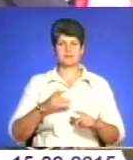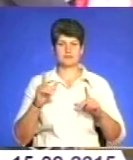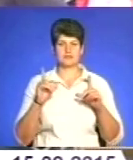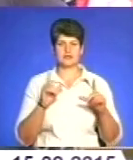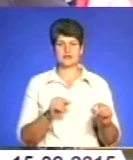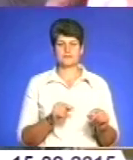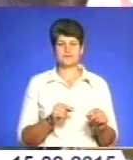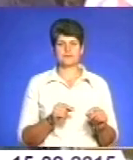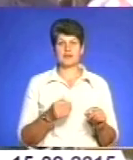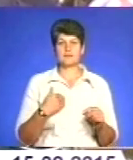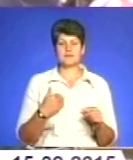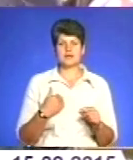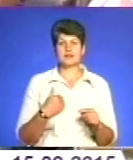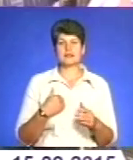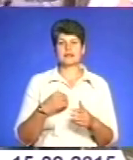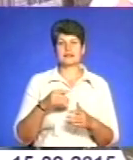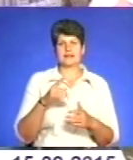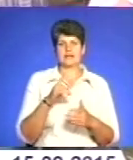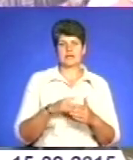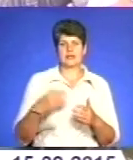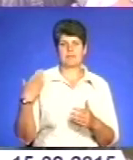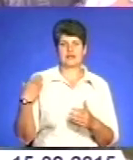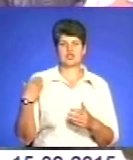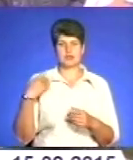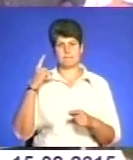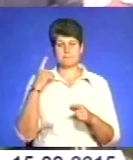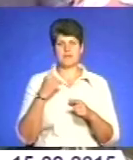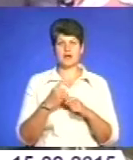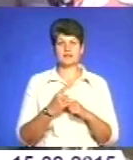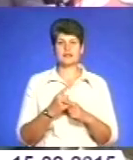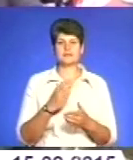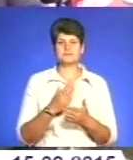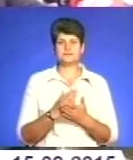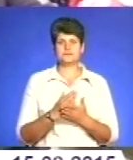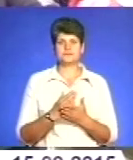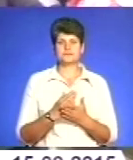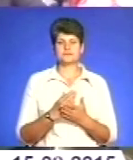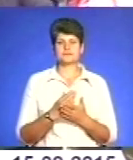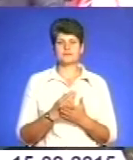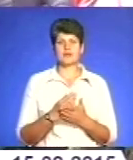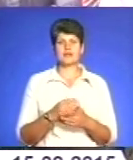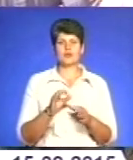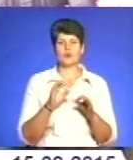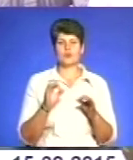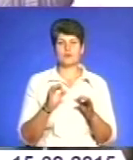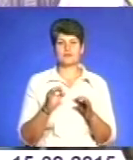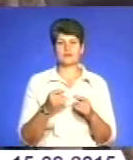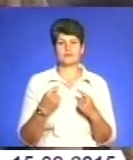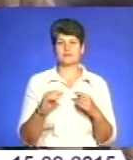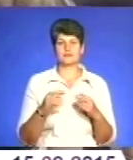Є надійне плече брата, надійне плече друга, товариша, яке ніколи не